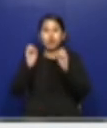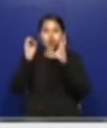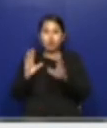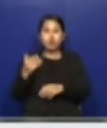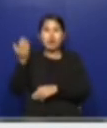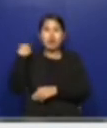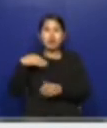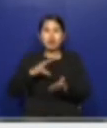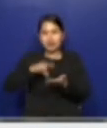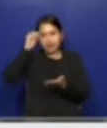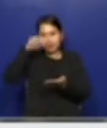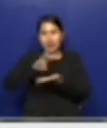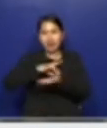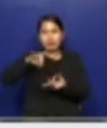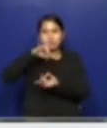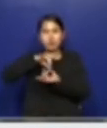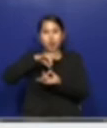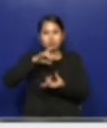ท.